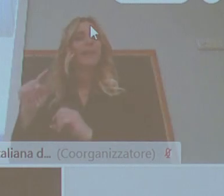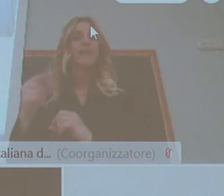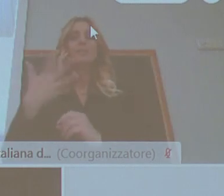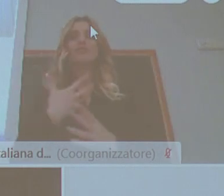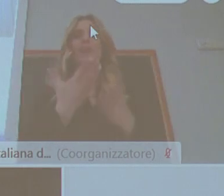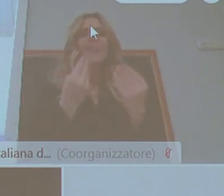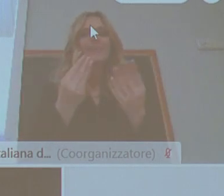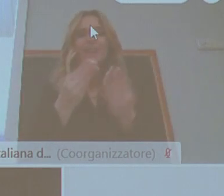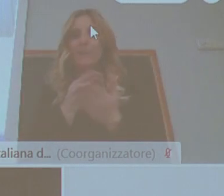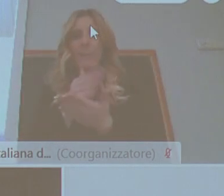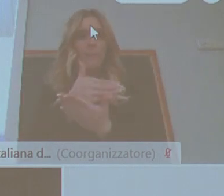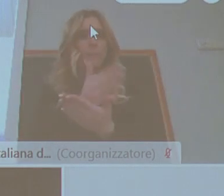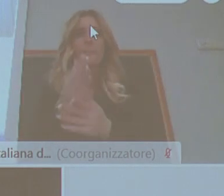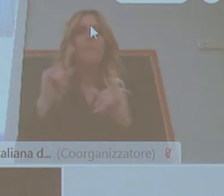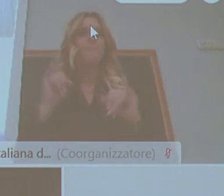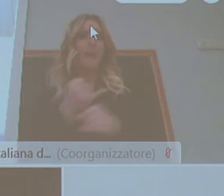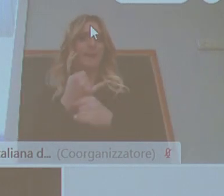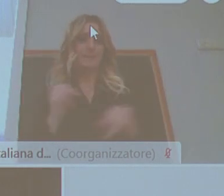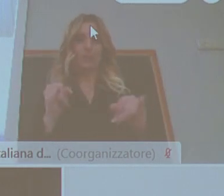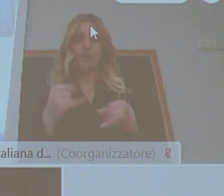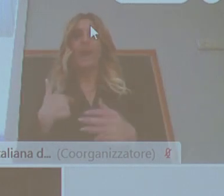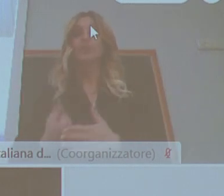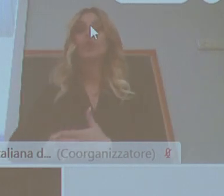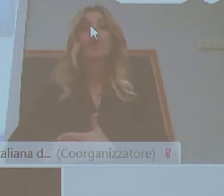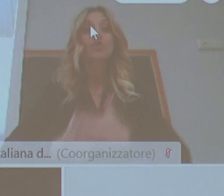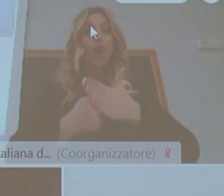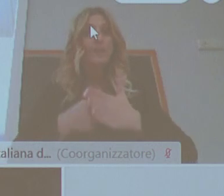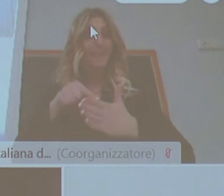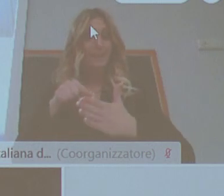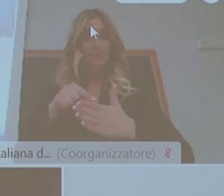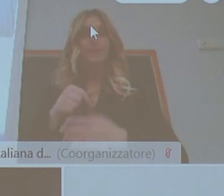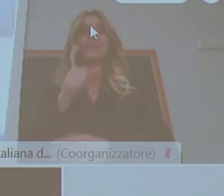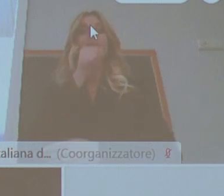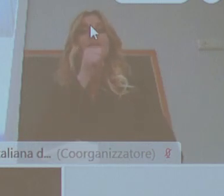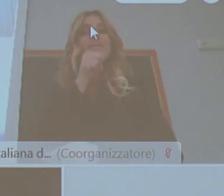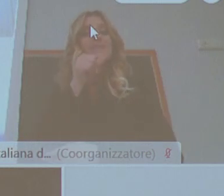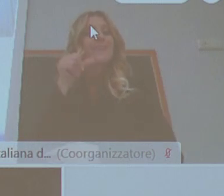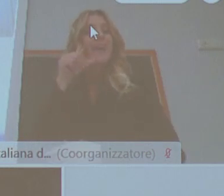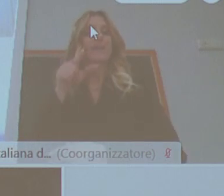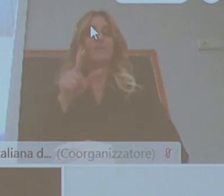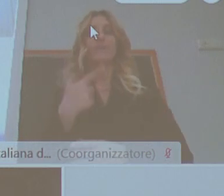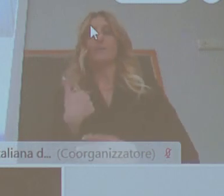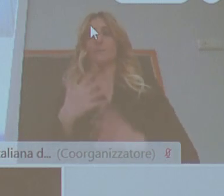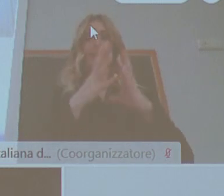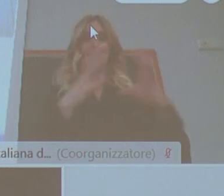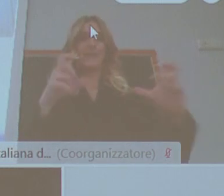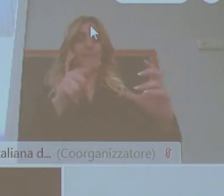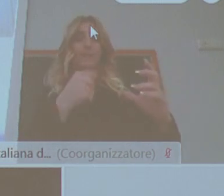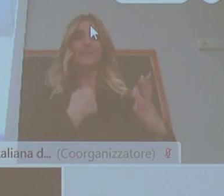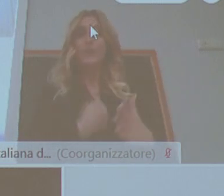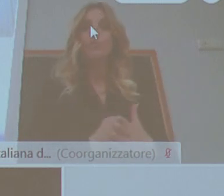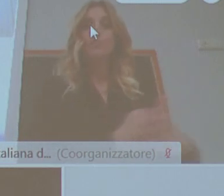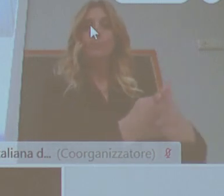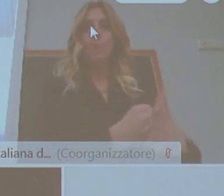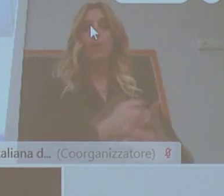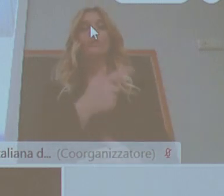diverse sfaccettature. La sostenibilità infatti impatta sul rapporto che l'impresa ha con l'ambiente esterno, quindi